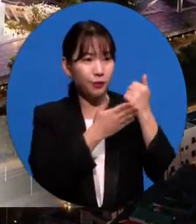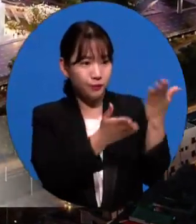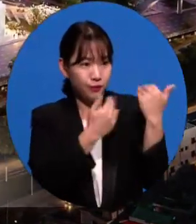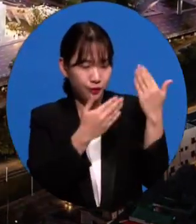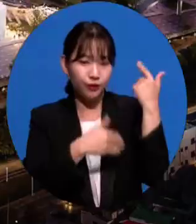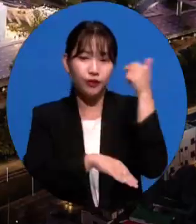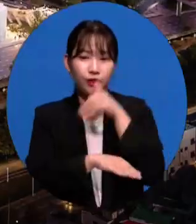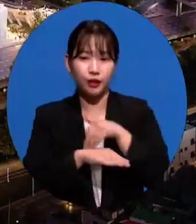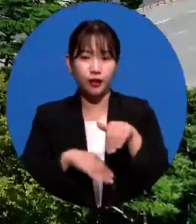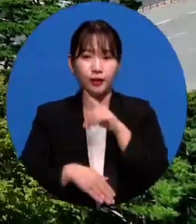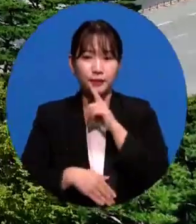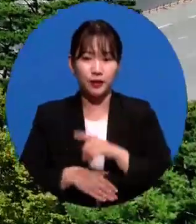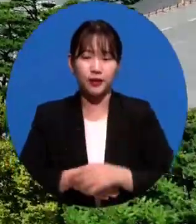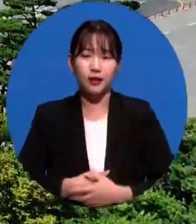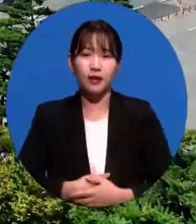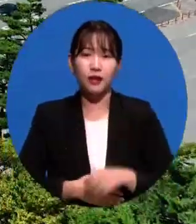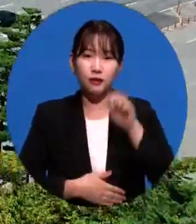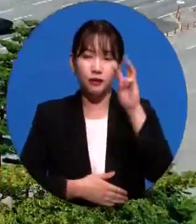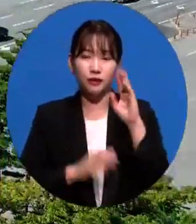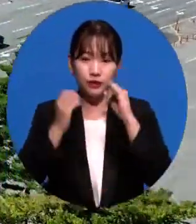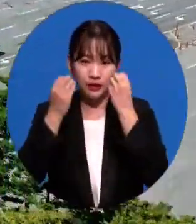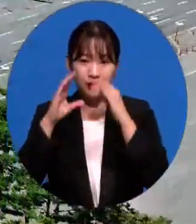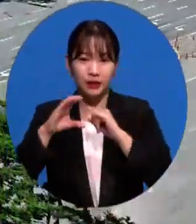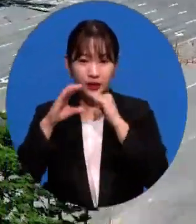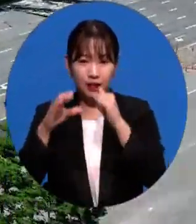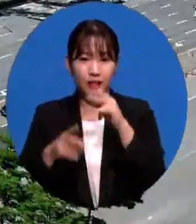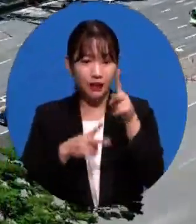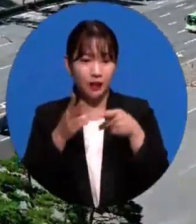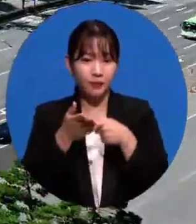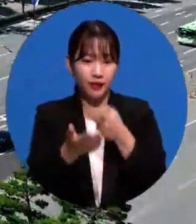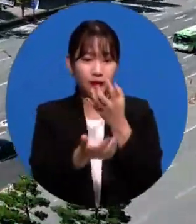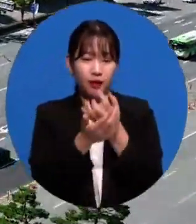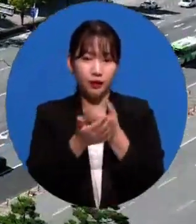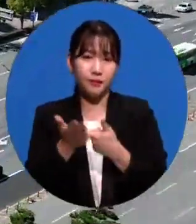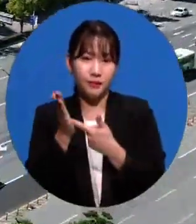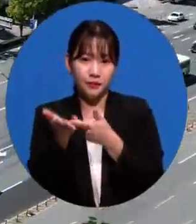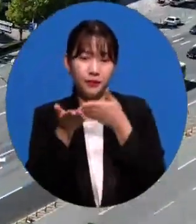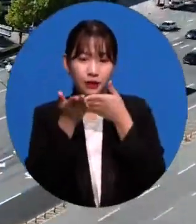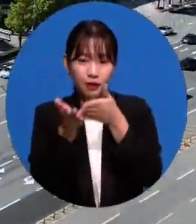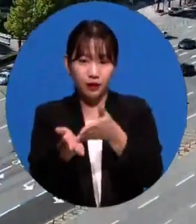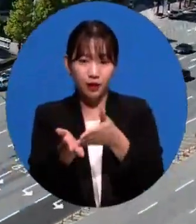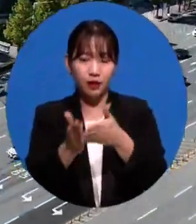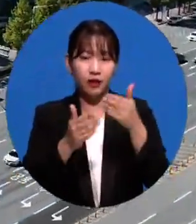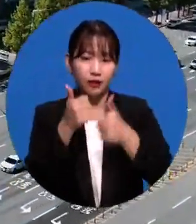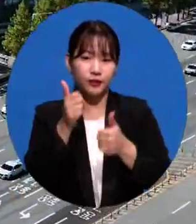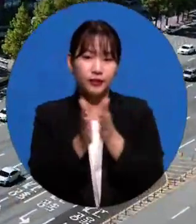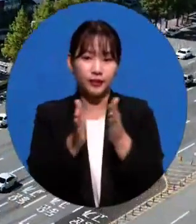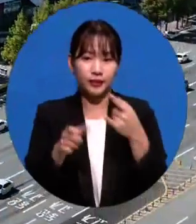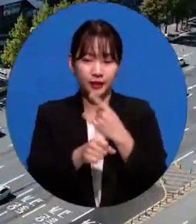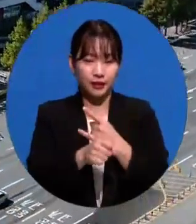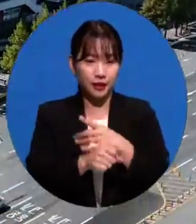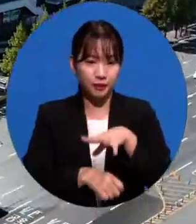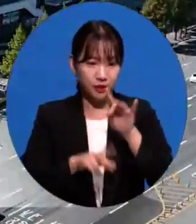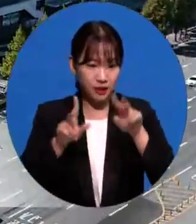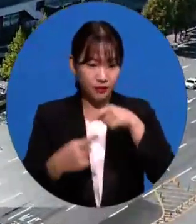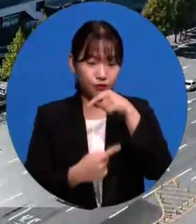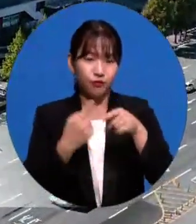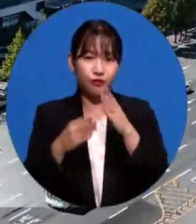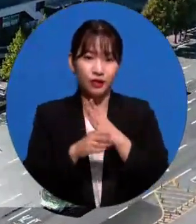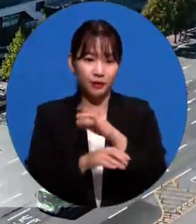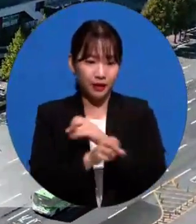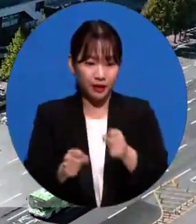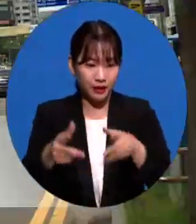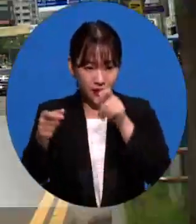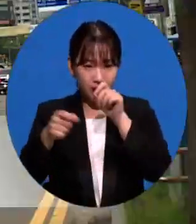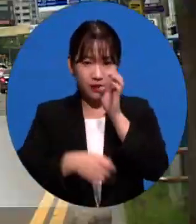나서겠다는 계획입니다 광주 신세계도 사업 제안서를 내며 본격적인 경쟁에 뛰어들었습니다 우선 운영 중인